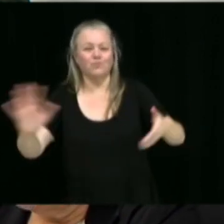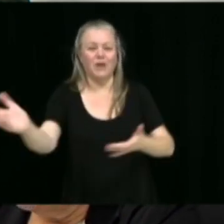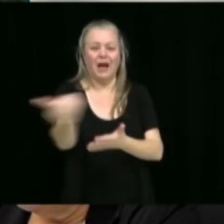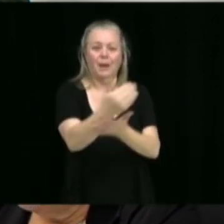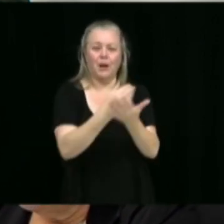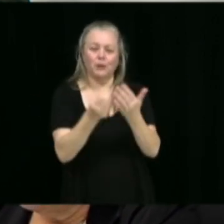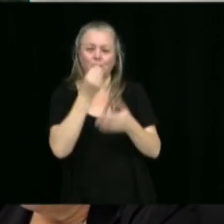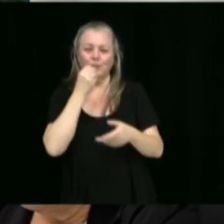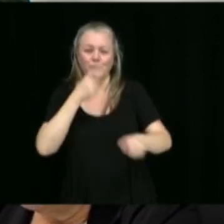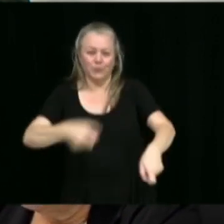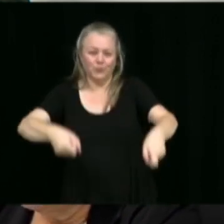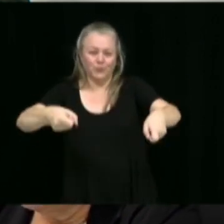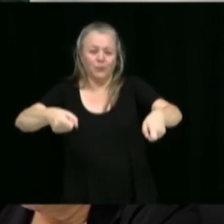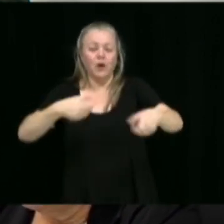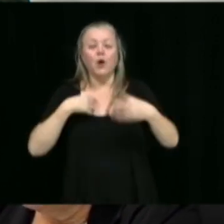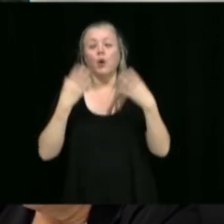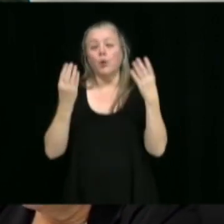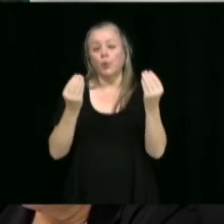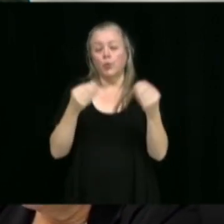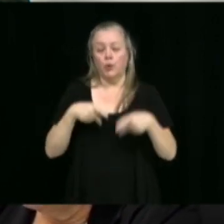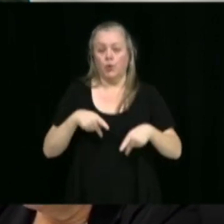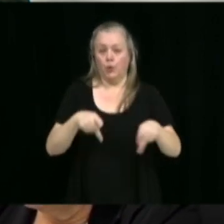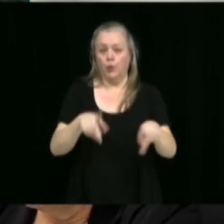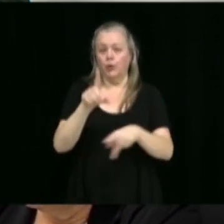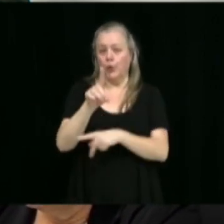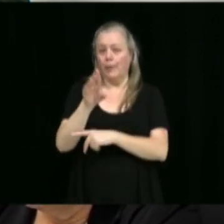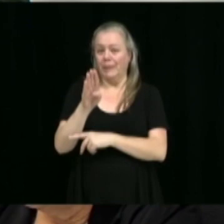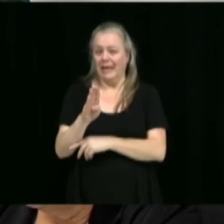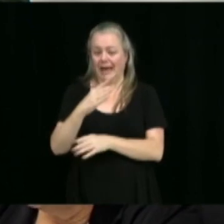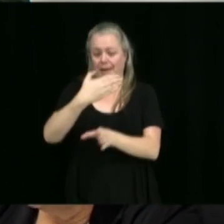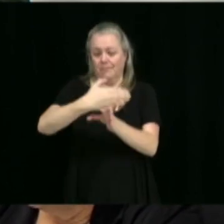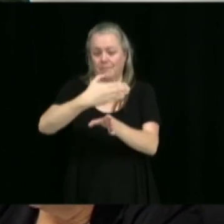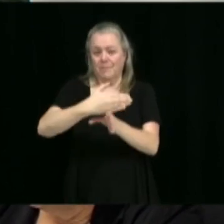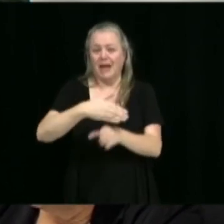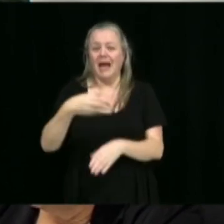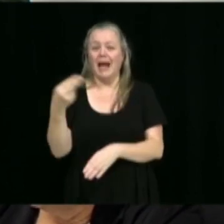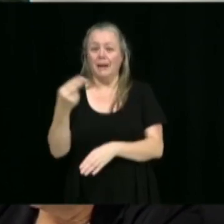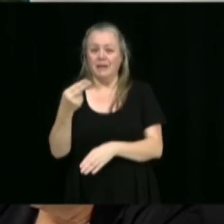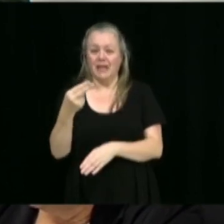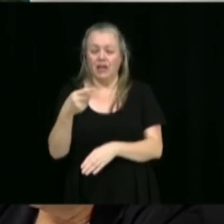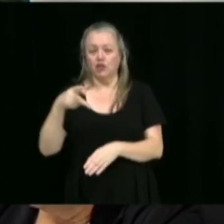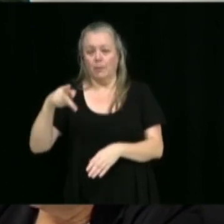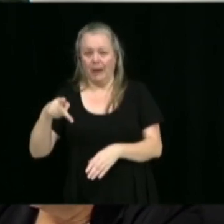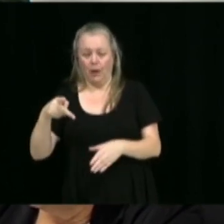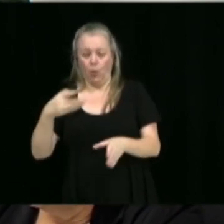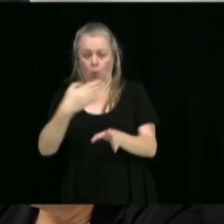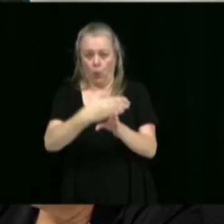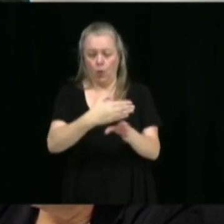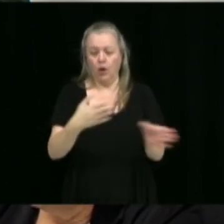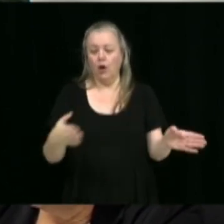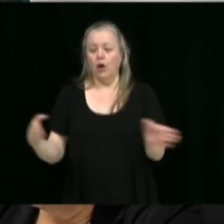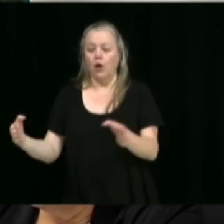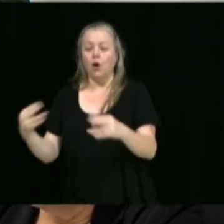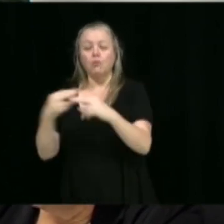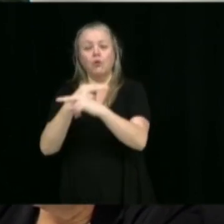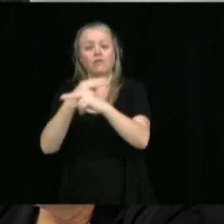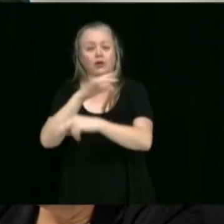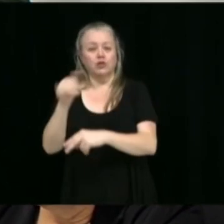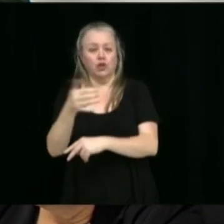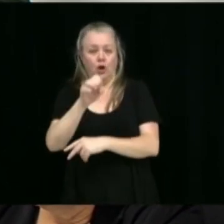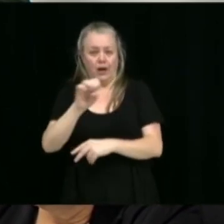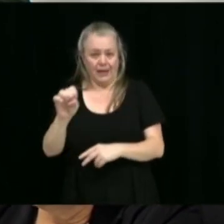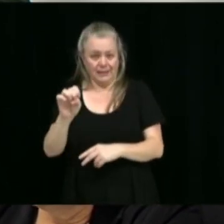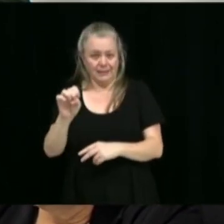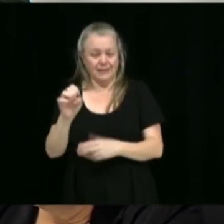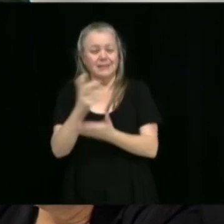suivants, soit la rue de Bigarré à l'intersection des rues de l'Ermitage et Perrault, sur la rue le boulevard Jutras-Est à la hauteur